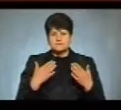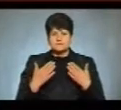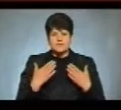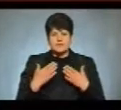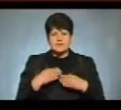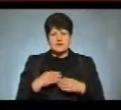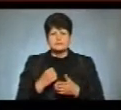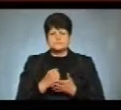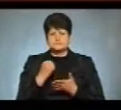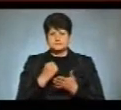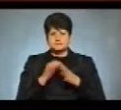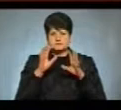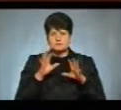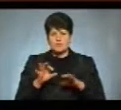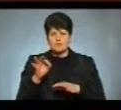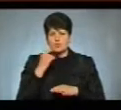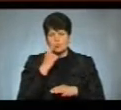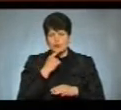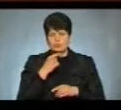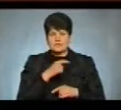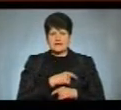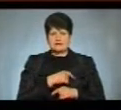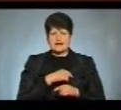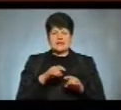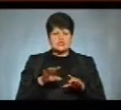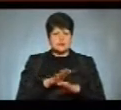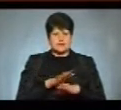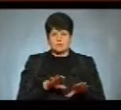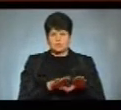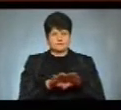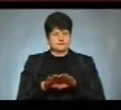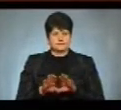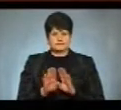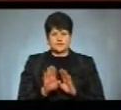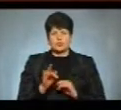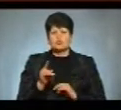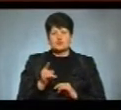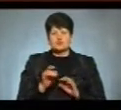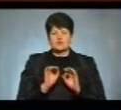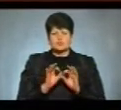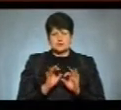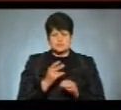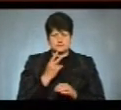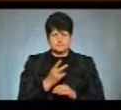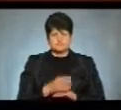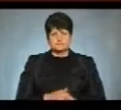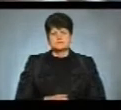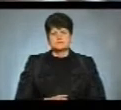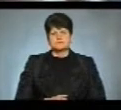схвалення закону про мову самі депутати. Рішення не було одностайним. Чому, розкаже Олексій Гомон.